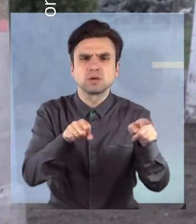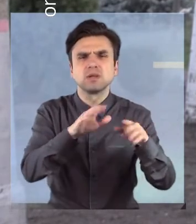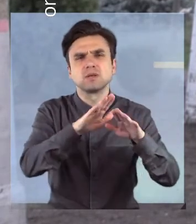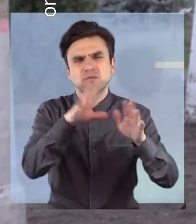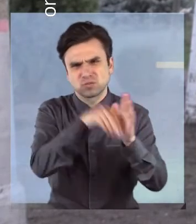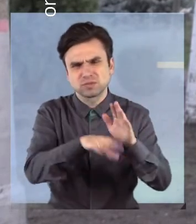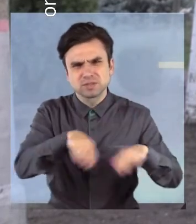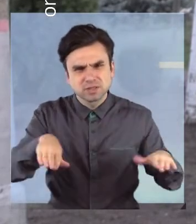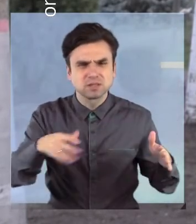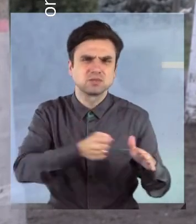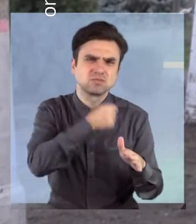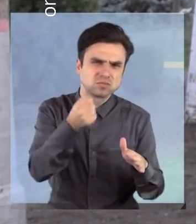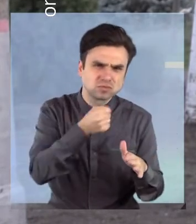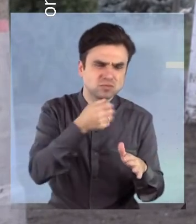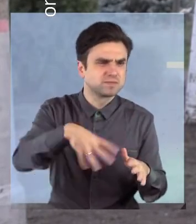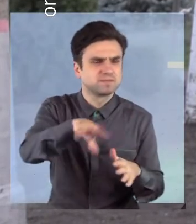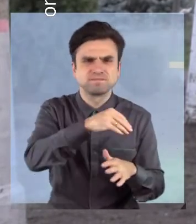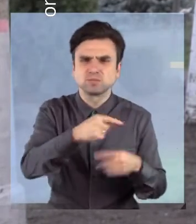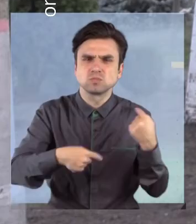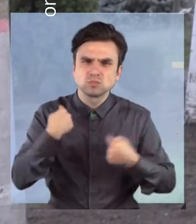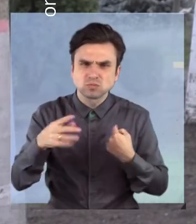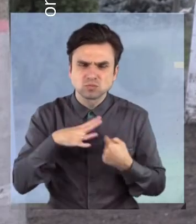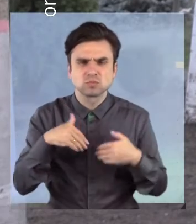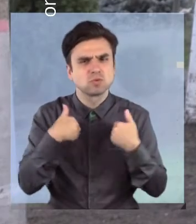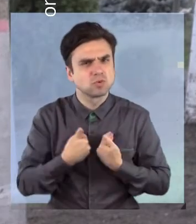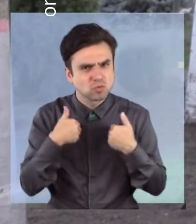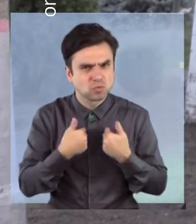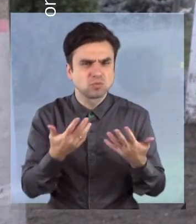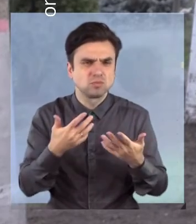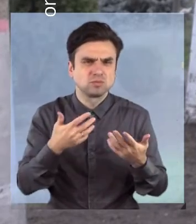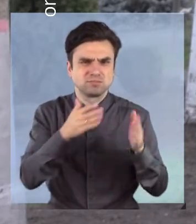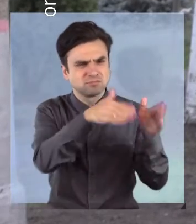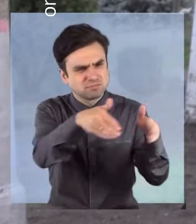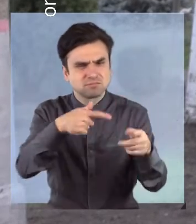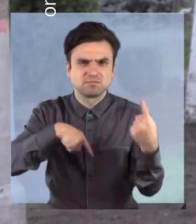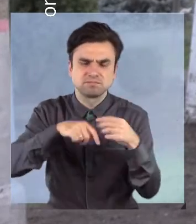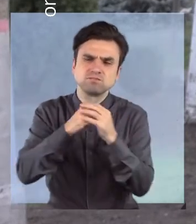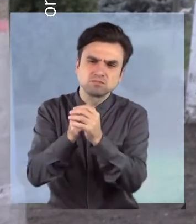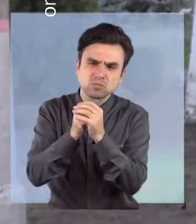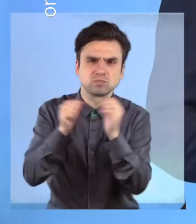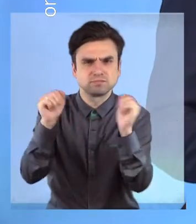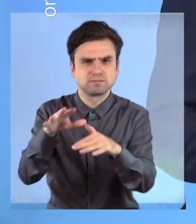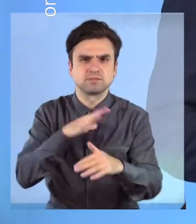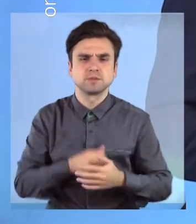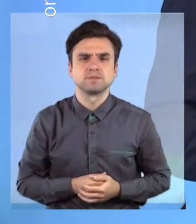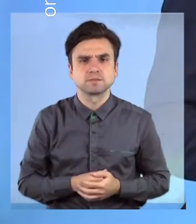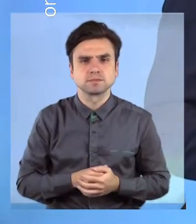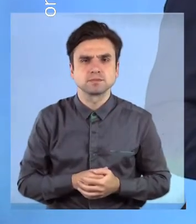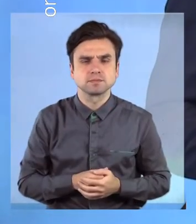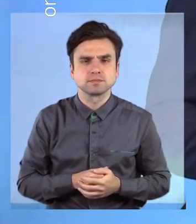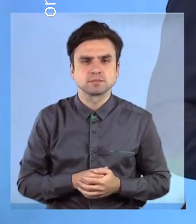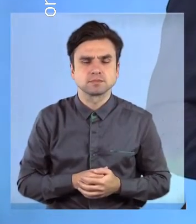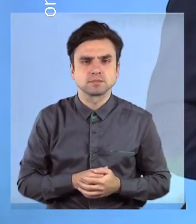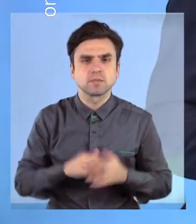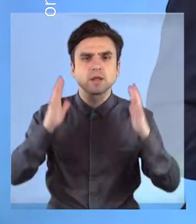горю, то я думаю, они нас услышали сегодня на небесах, ту искреннюю молитву, которая звучала в стенах сегодняшнего собора. У Гданцівському